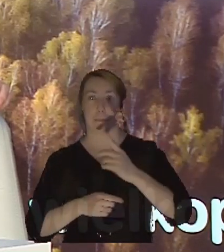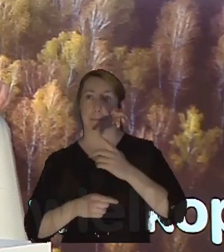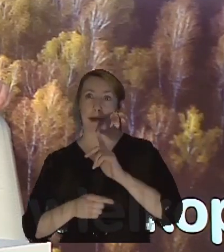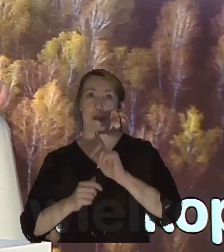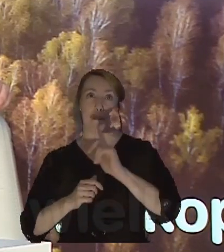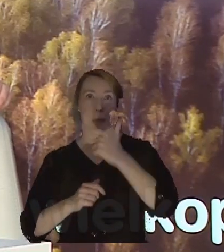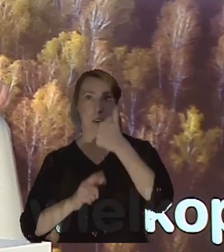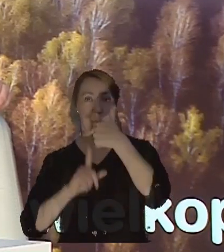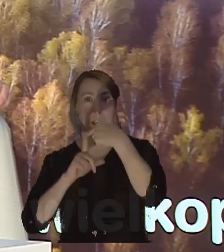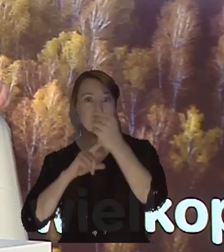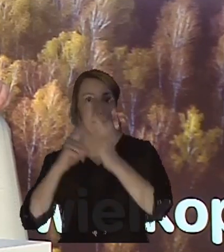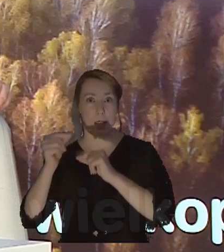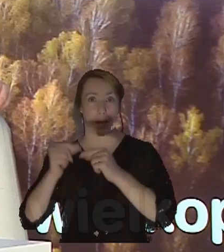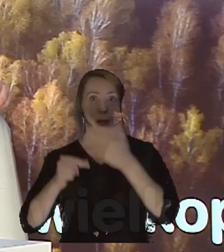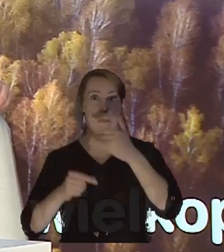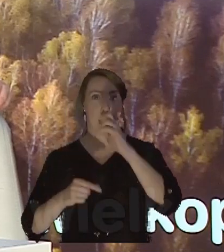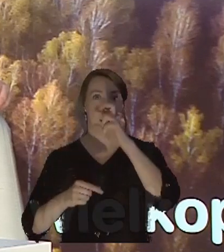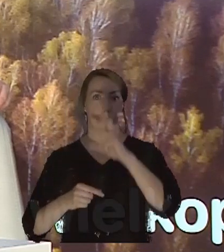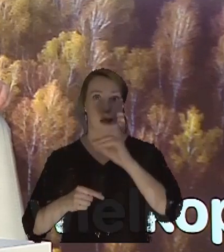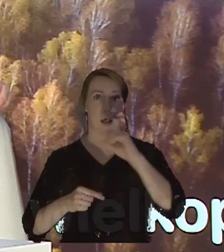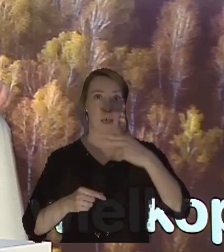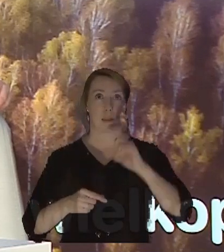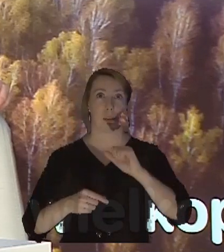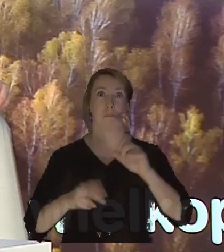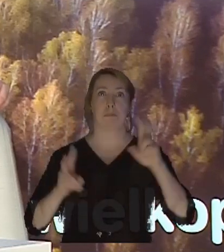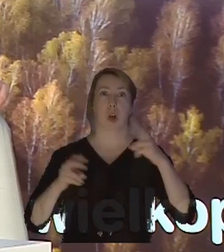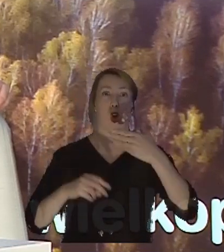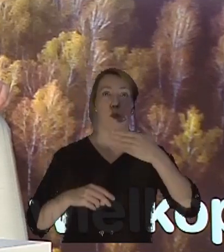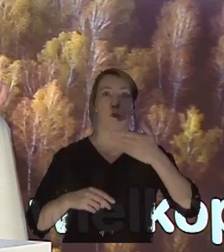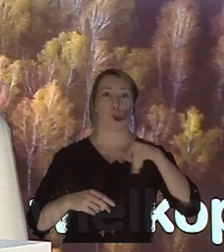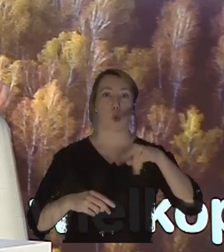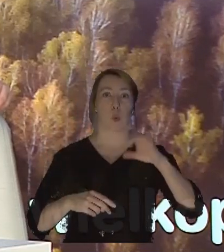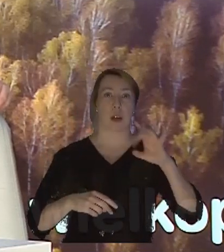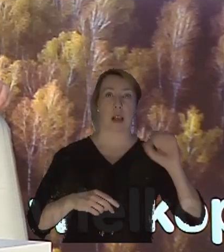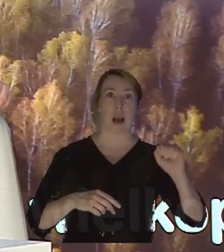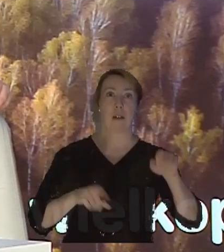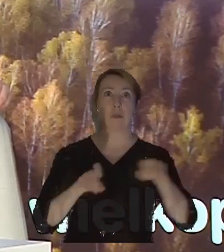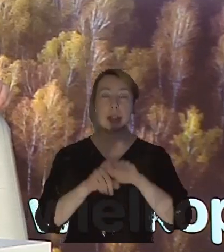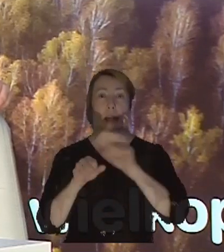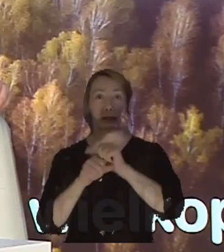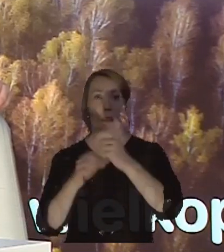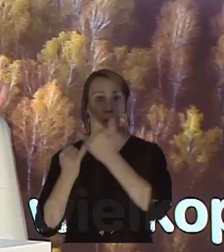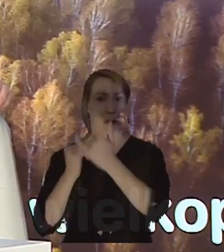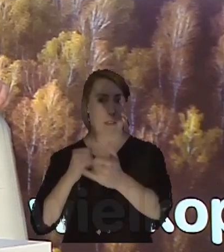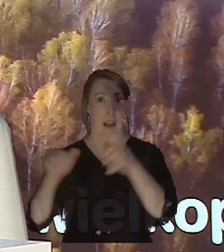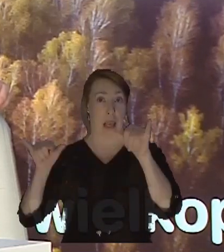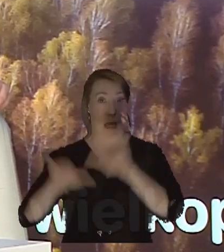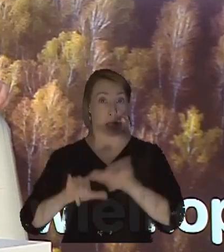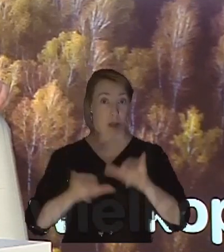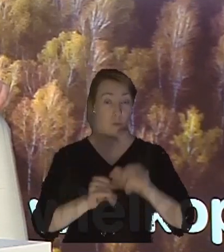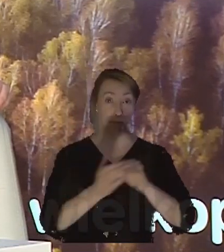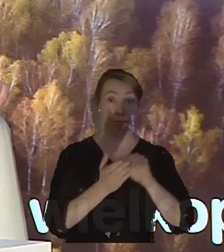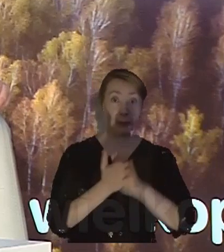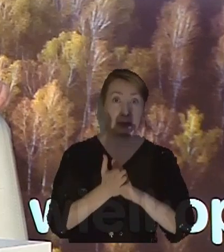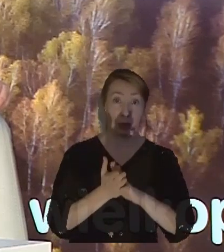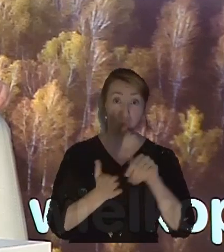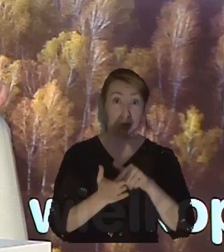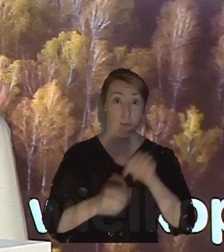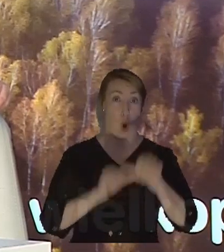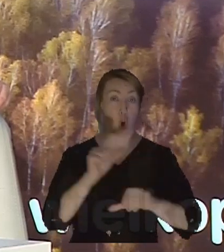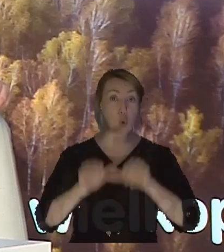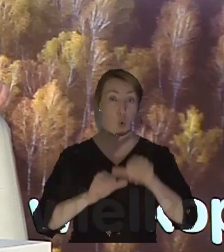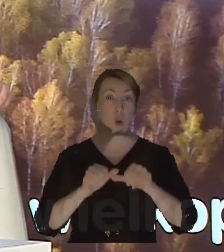gwiazdkową restaurację Michelin, Muga, oraz 11 innych restauracji jest wpisanych od tego roku